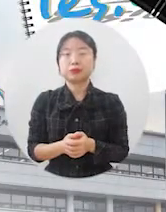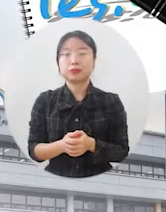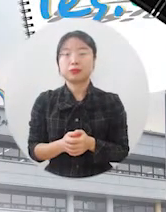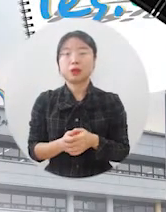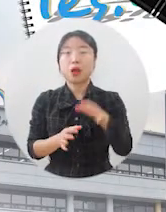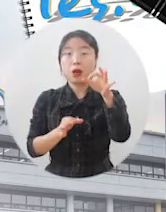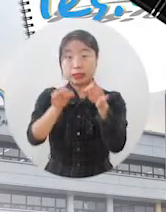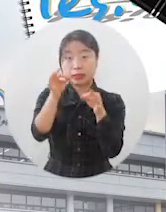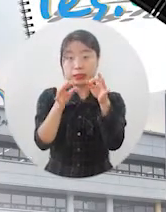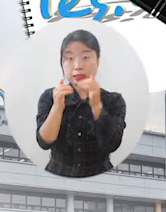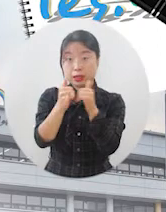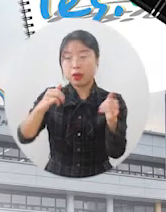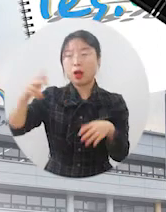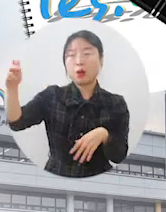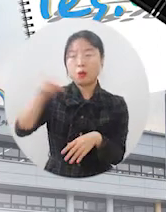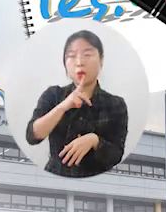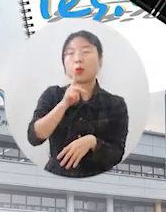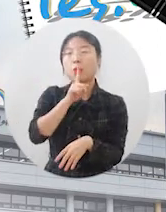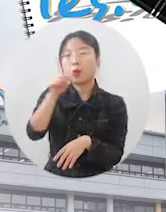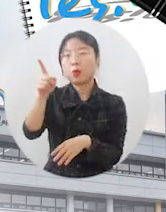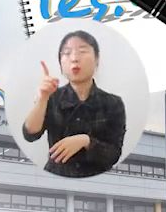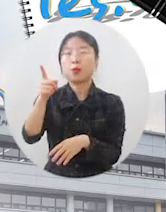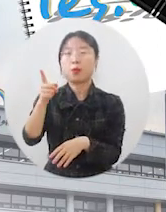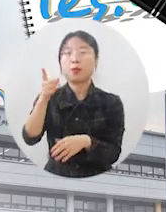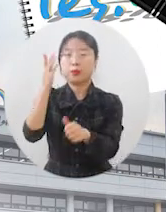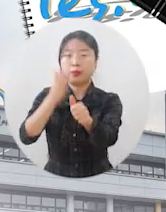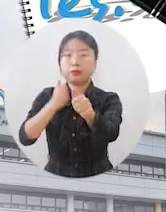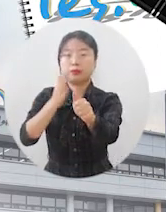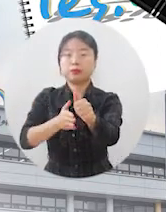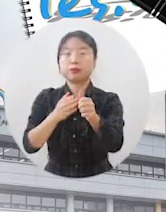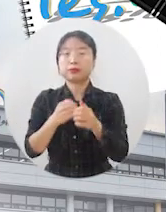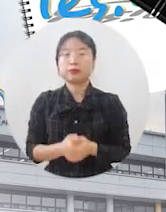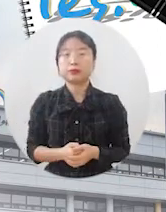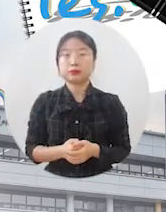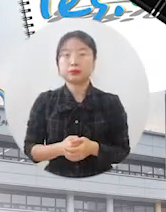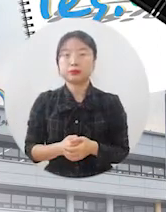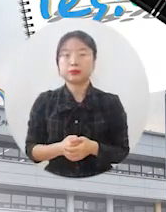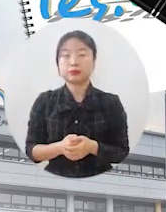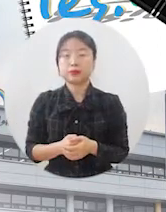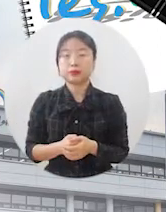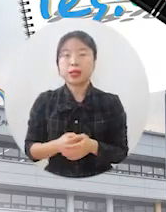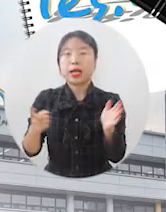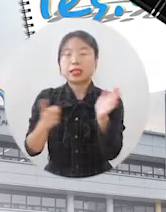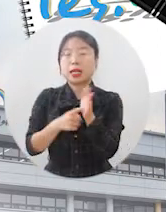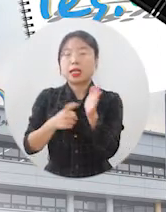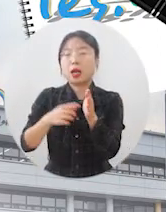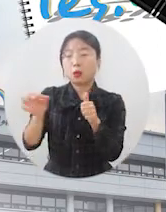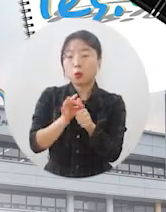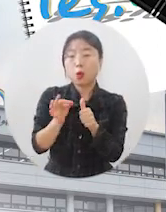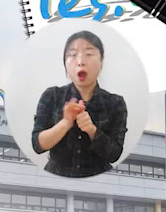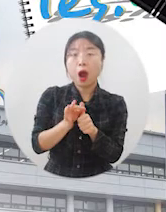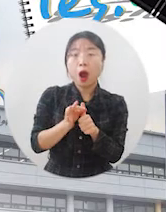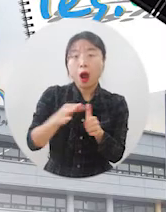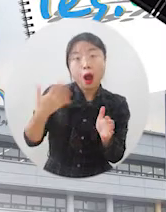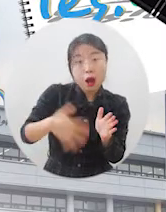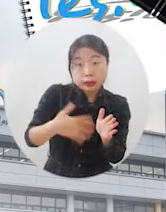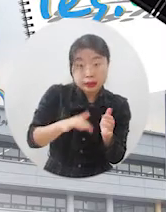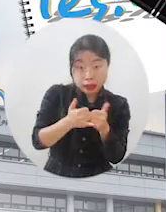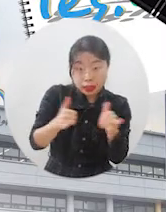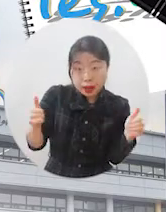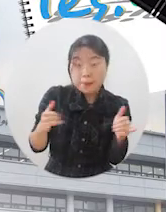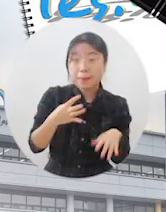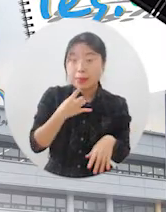소상공인을 대상으로 한 새 희망자금 신청을 안내해드립니다. 재난지원금을 미수령한 소상공인이라면